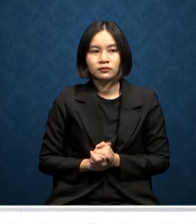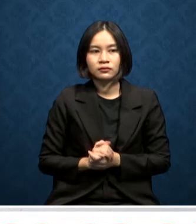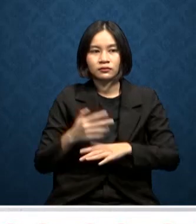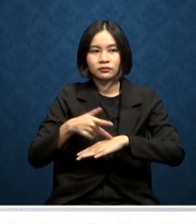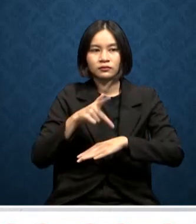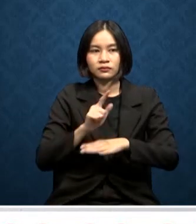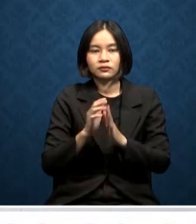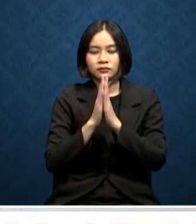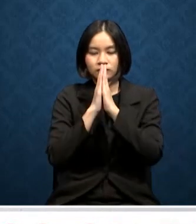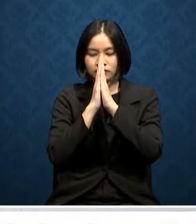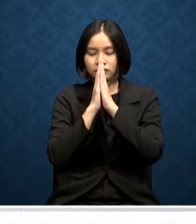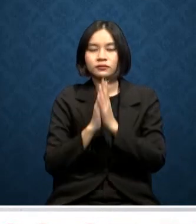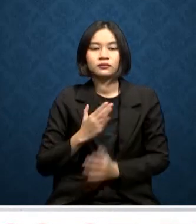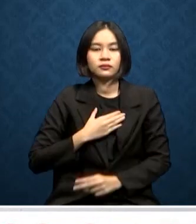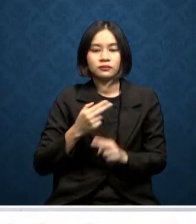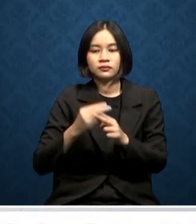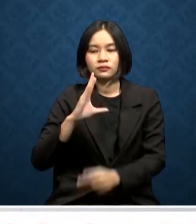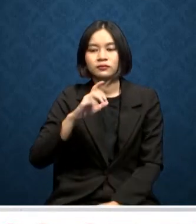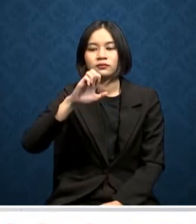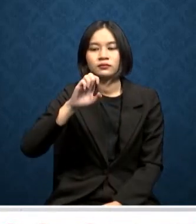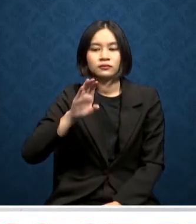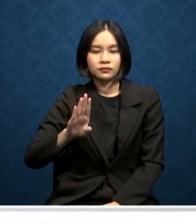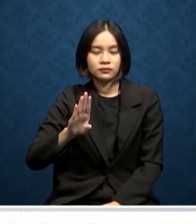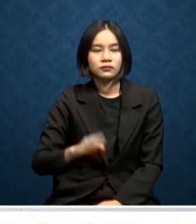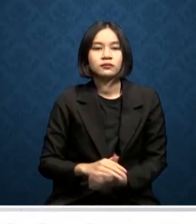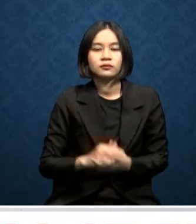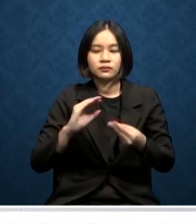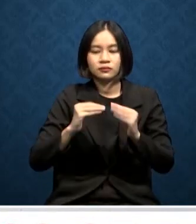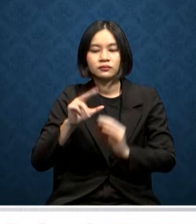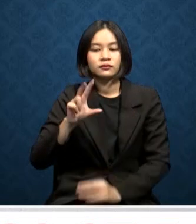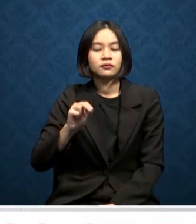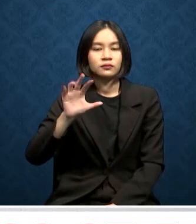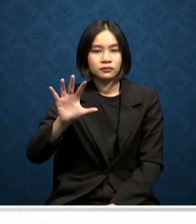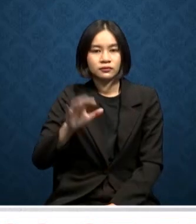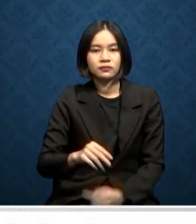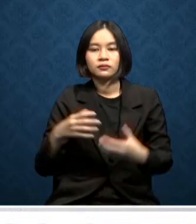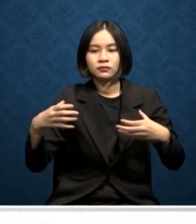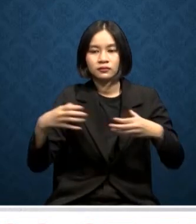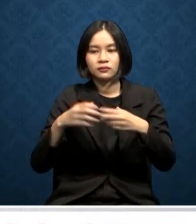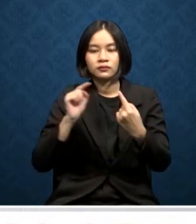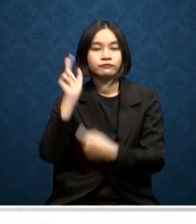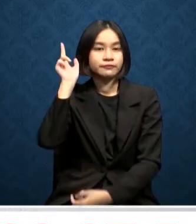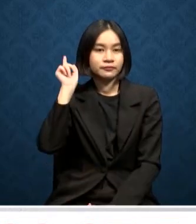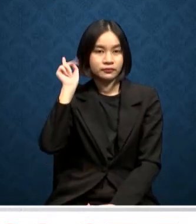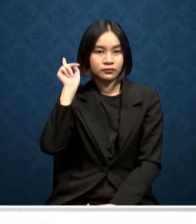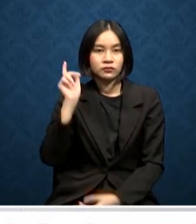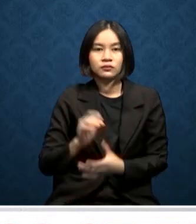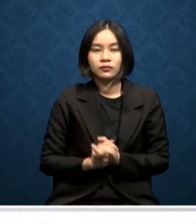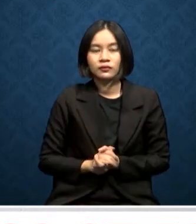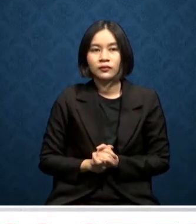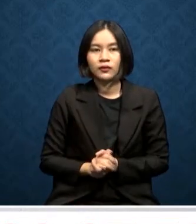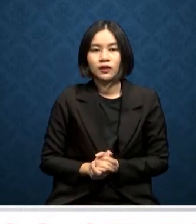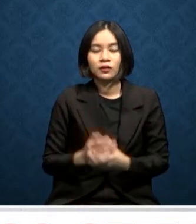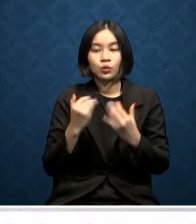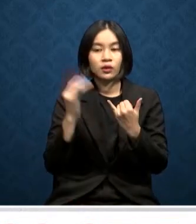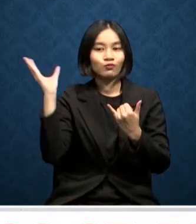กับเรียนท่านประธานสภาที่ครบครับผมชิปจิตยมสมาชิกวุฒิสภาหมายเลข35จากกลุ่มสื่อสารมวลชนนะครับผม